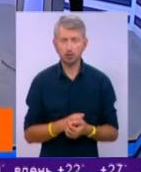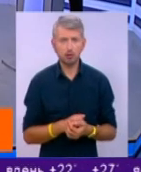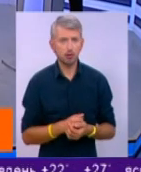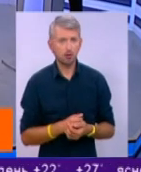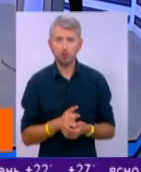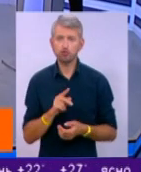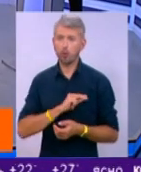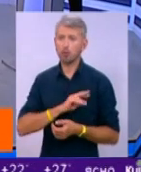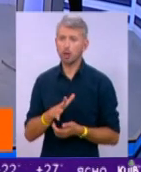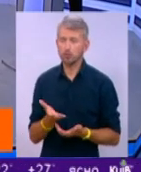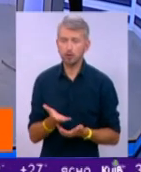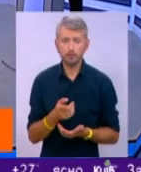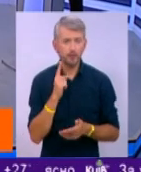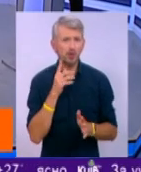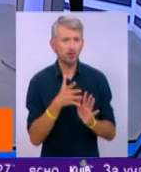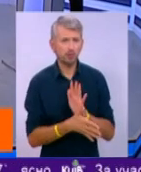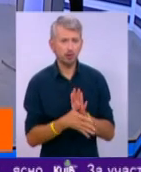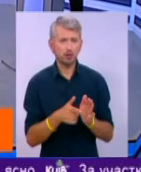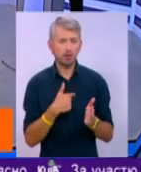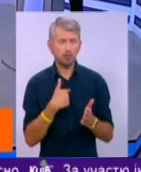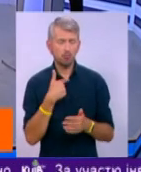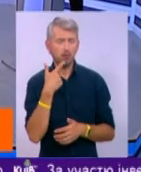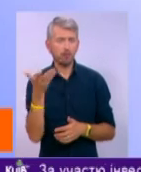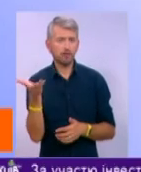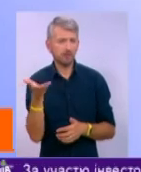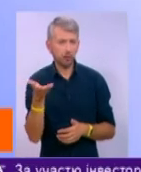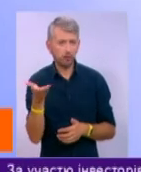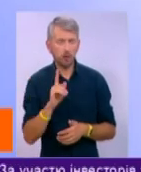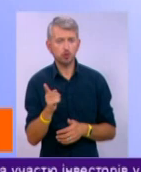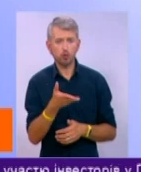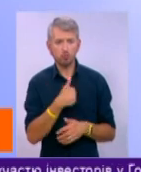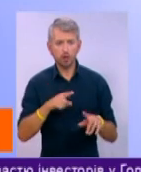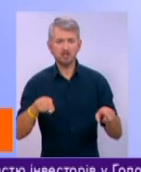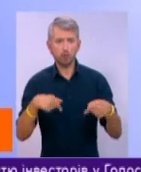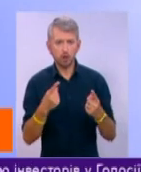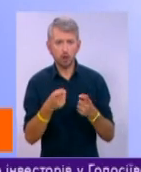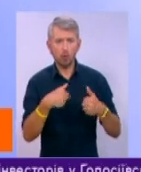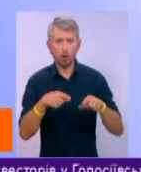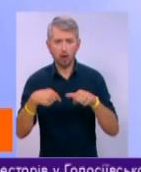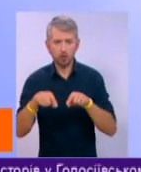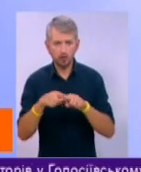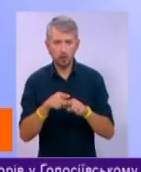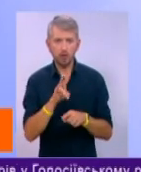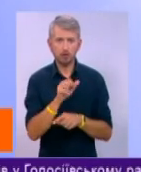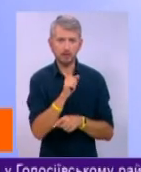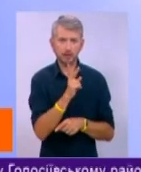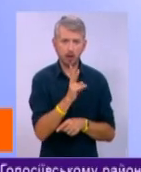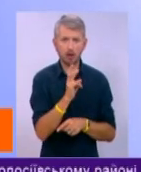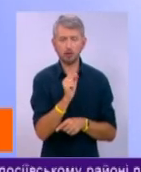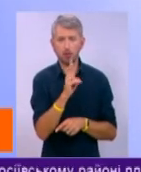ви розумієте, ми відчиталися, відзвітували, що ми створили органи. НАЗК,